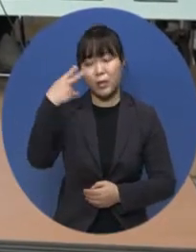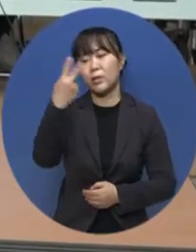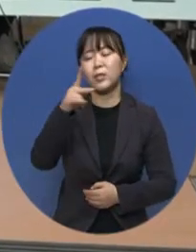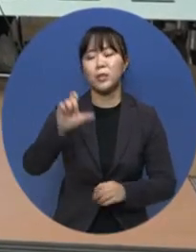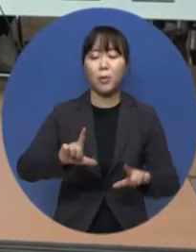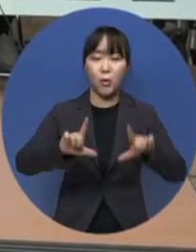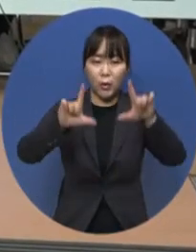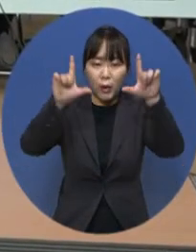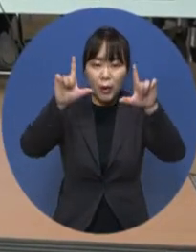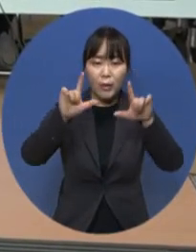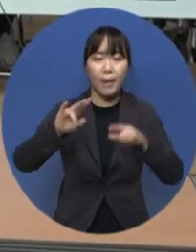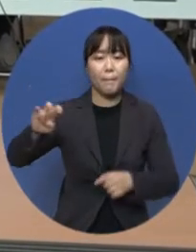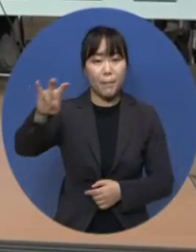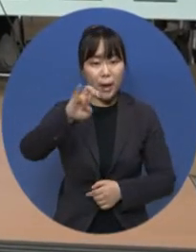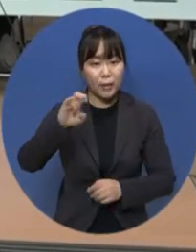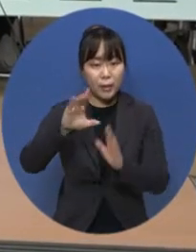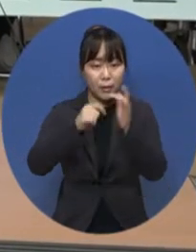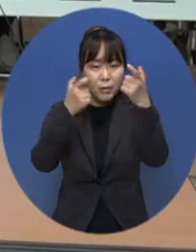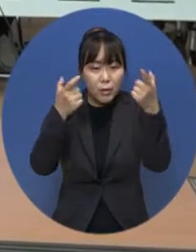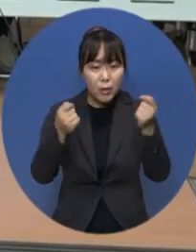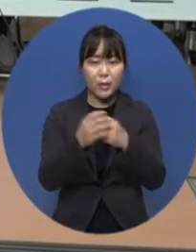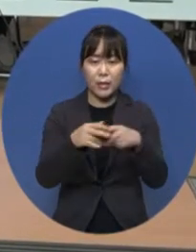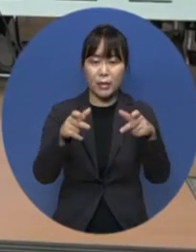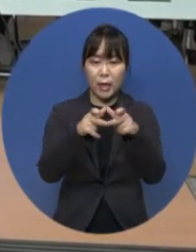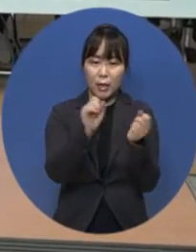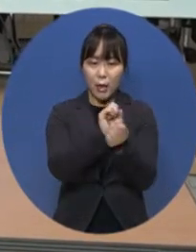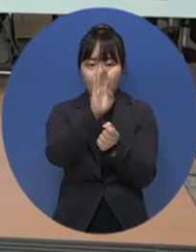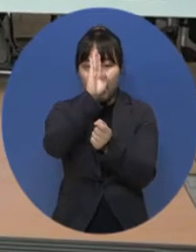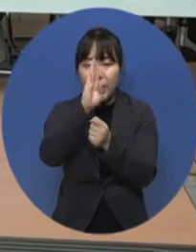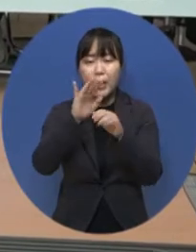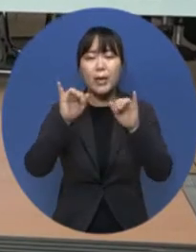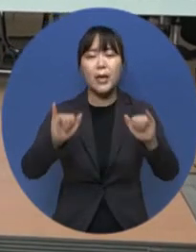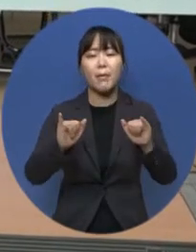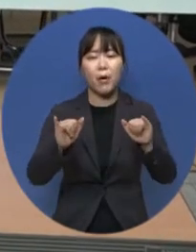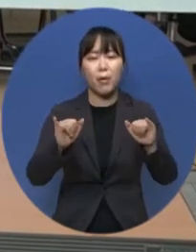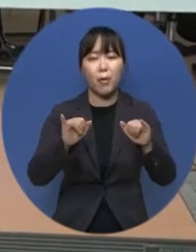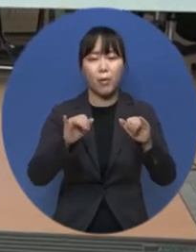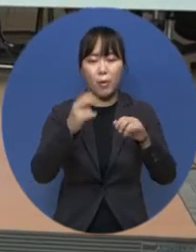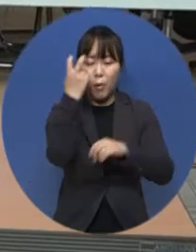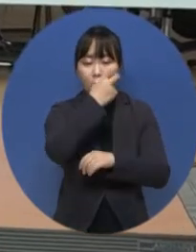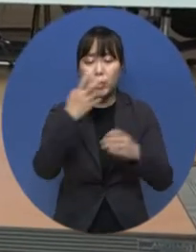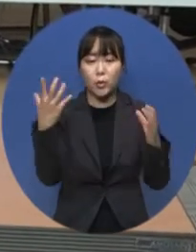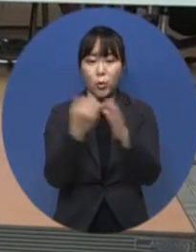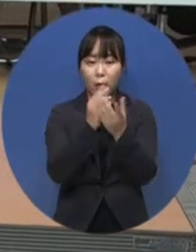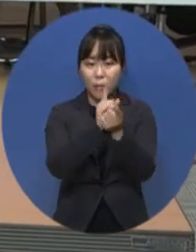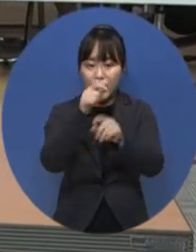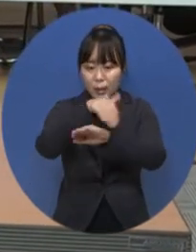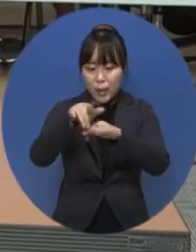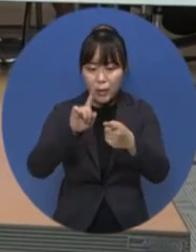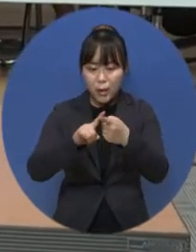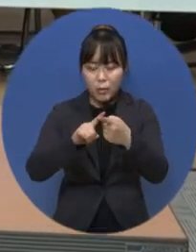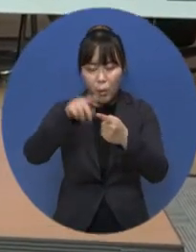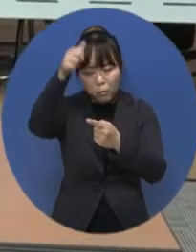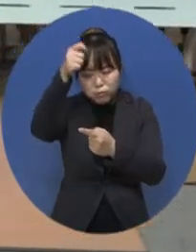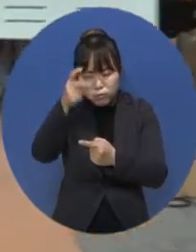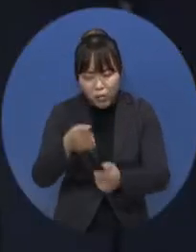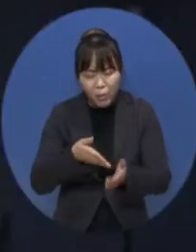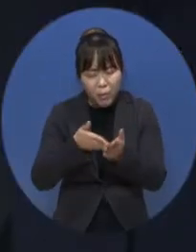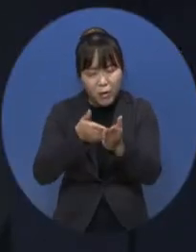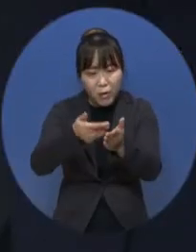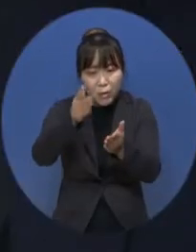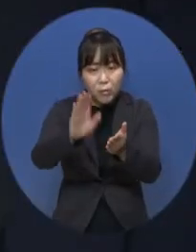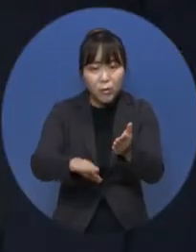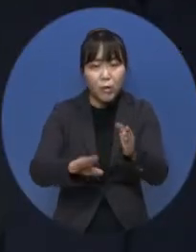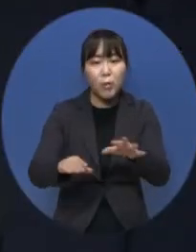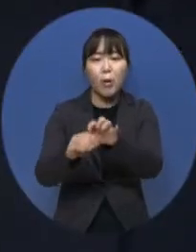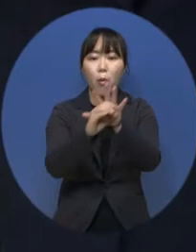2015년 메르스 사태를 겪으며 장애인 감염병 예방관리 종합대책을 여러 차례 요구했으나 오늘날